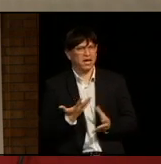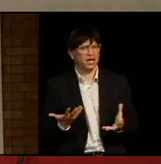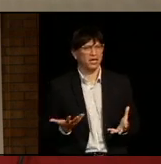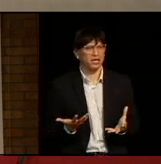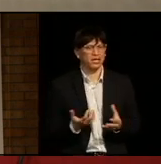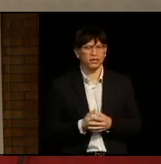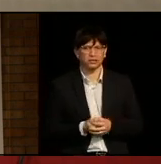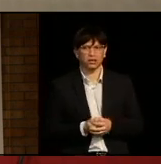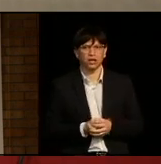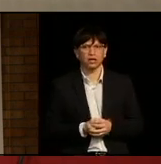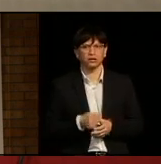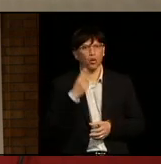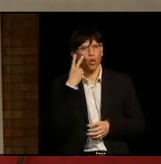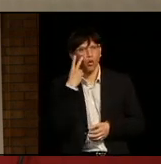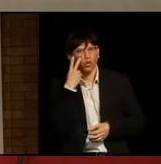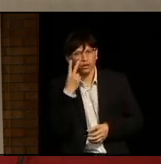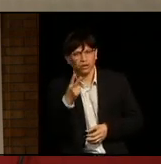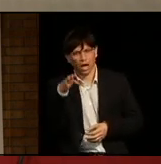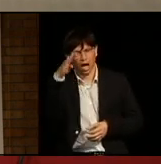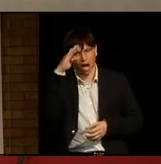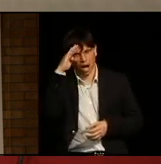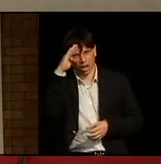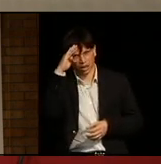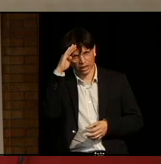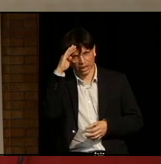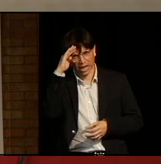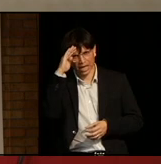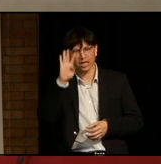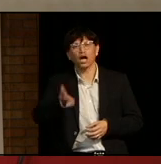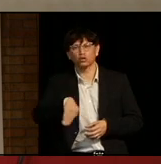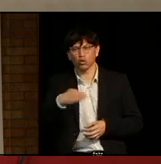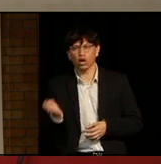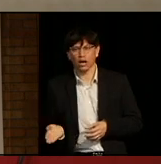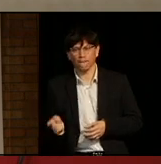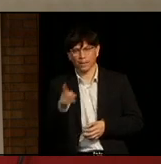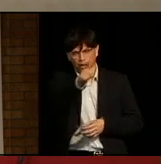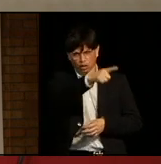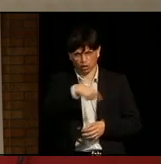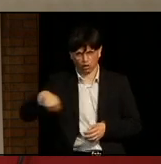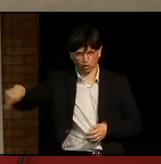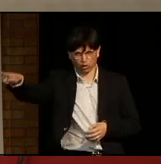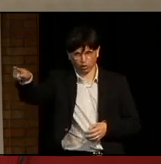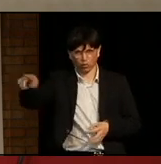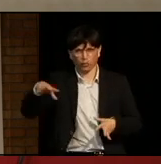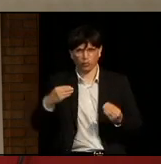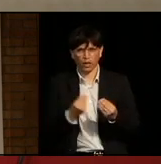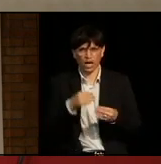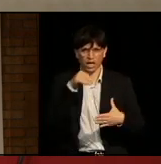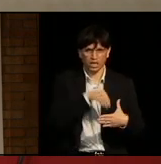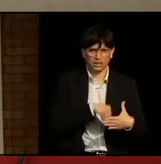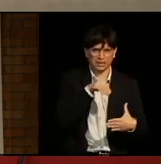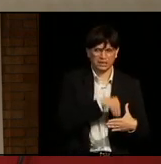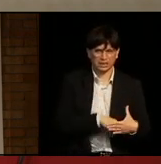con una osservazione attenta l'influenza culturale in cui tutti noi siamo inseriti e di cui siamo